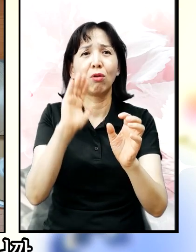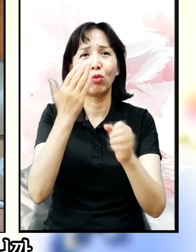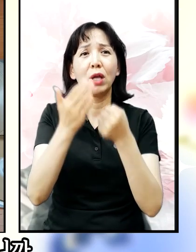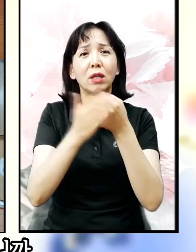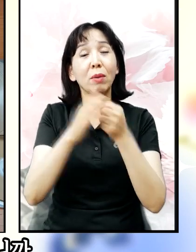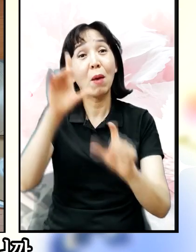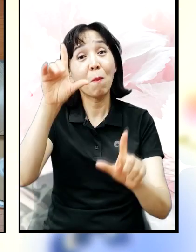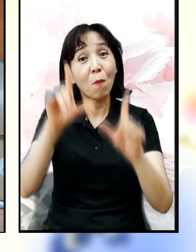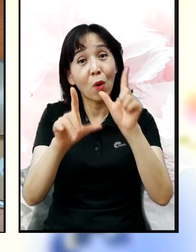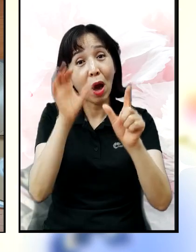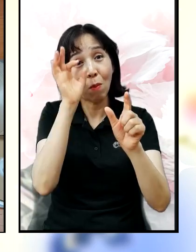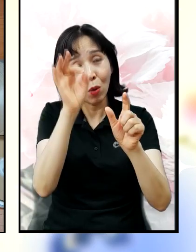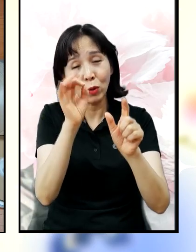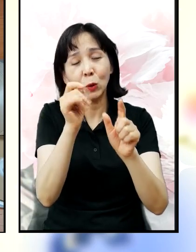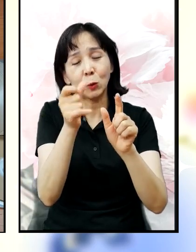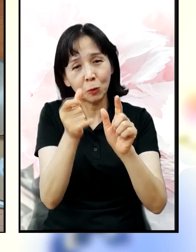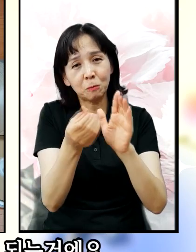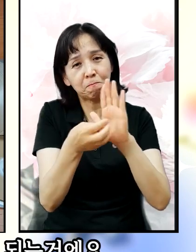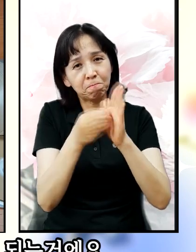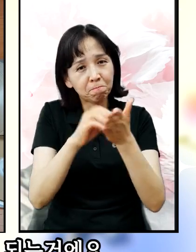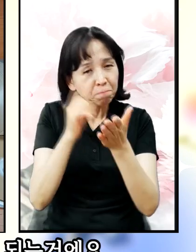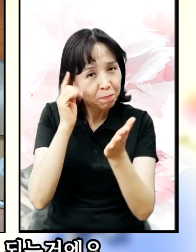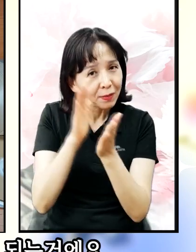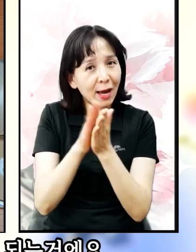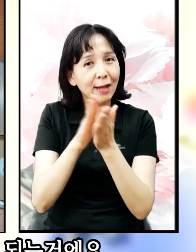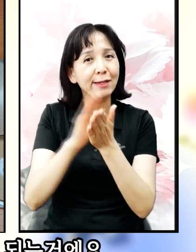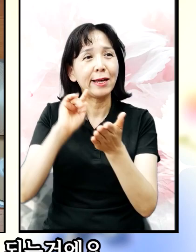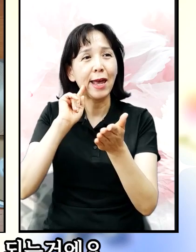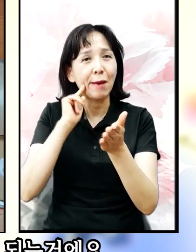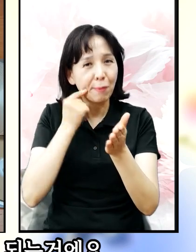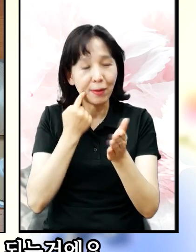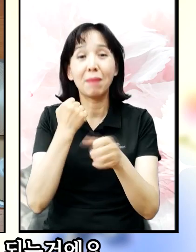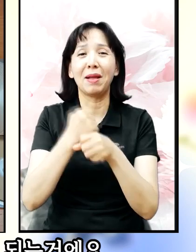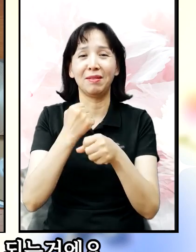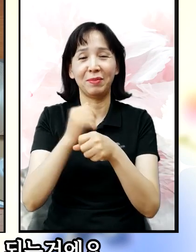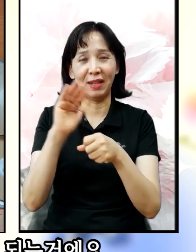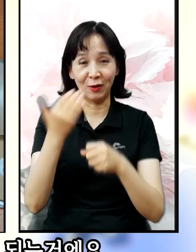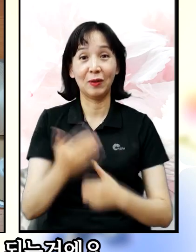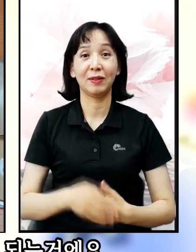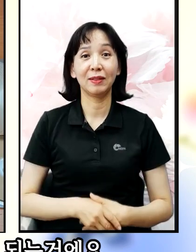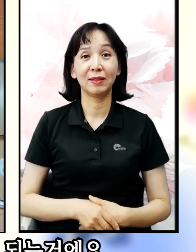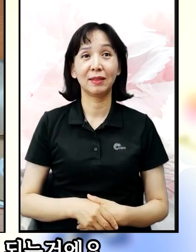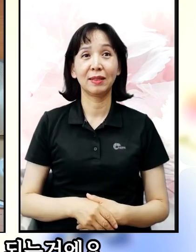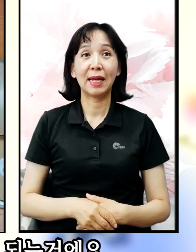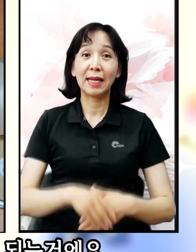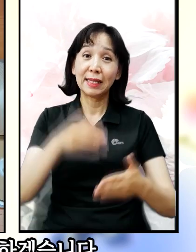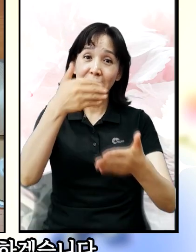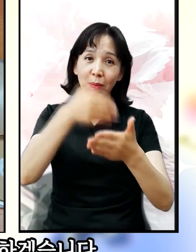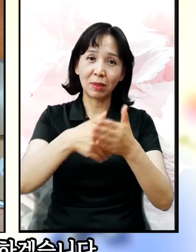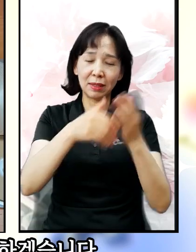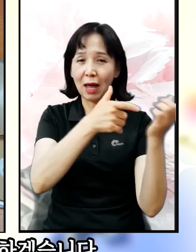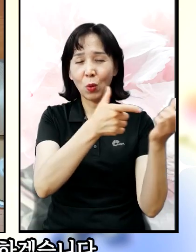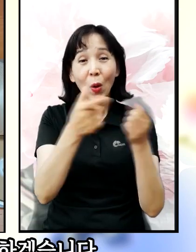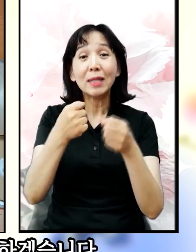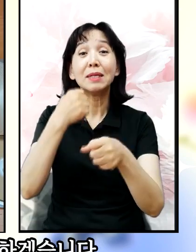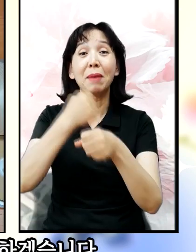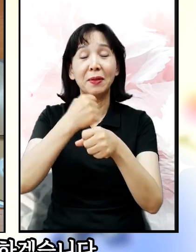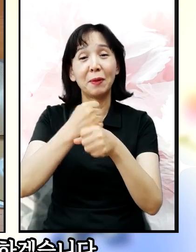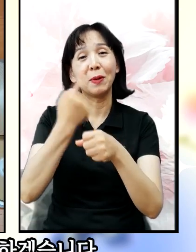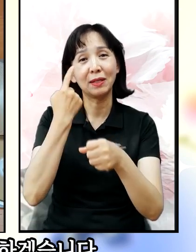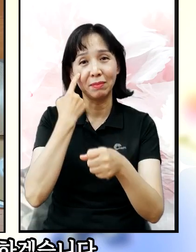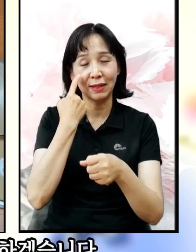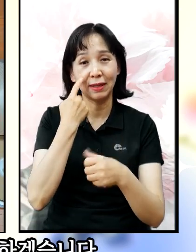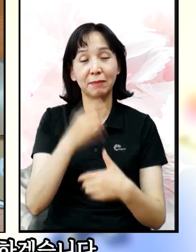경우가 있으니까 모양은 보시면서 적당히 내가 예쁘게 만들어 주시면 되는 거예요. 자, 나머지 꽃잎도